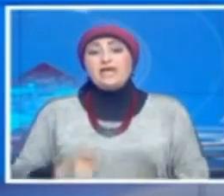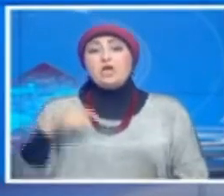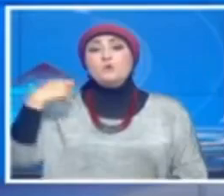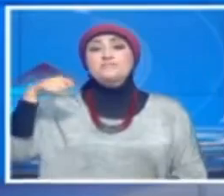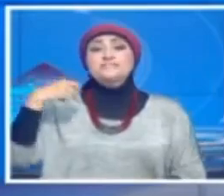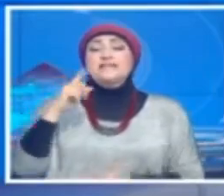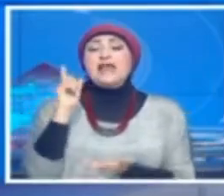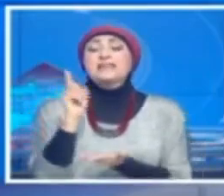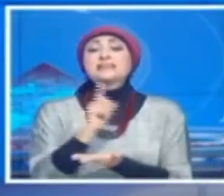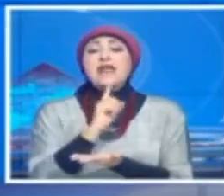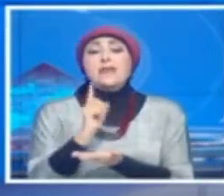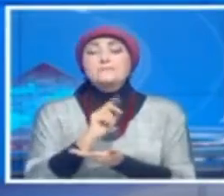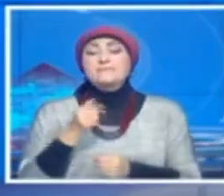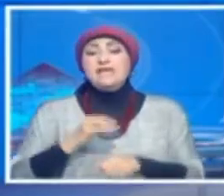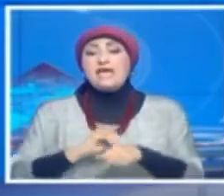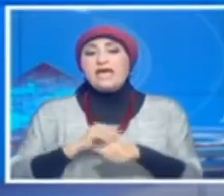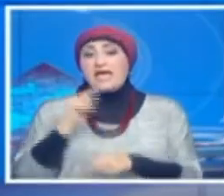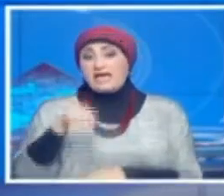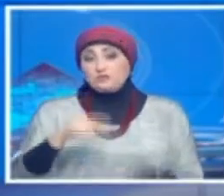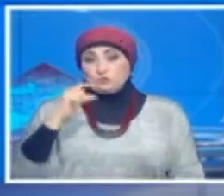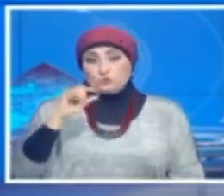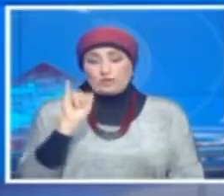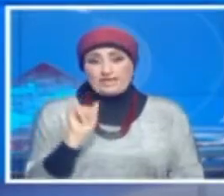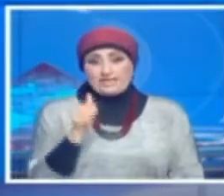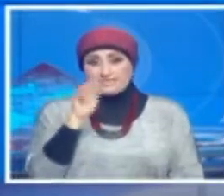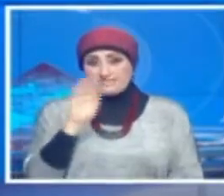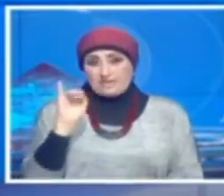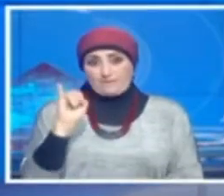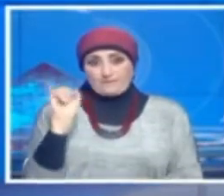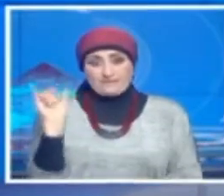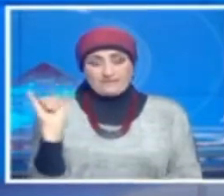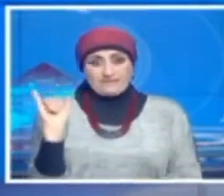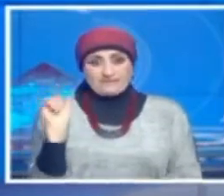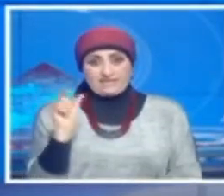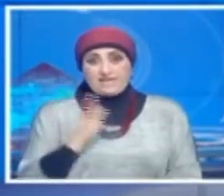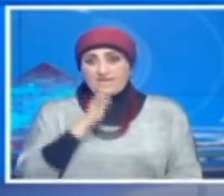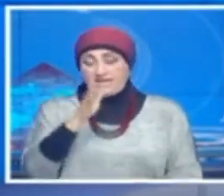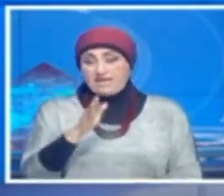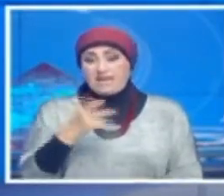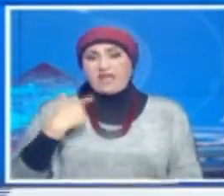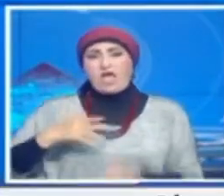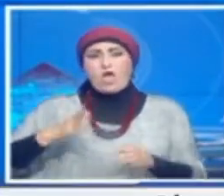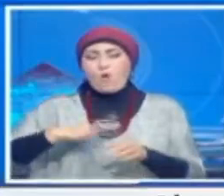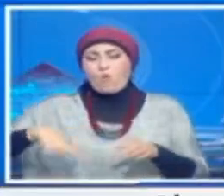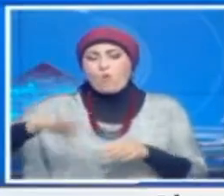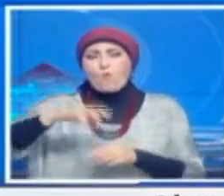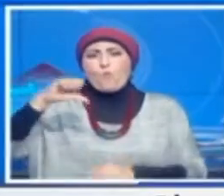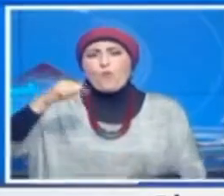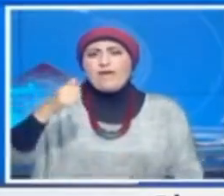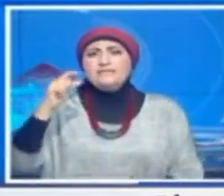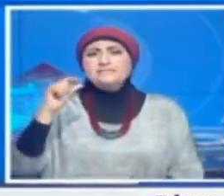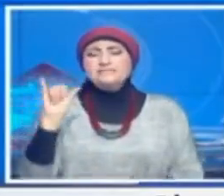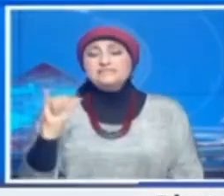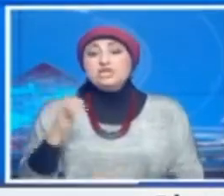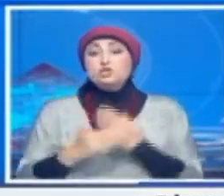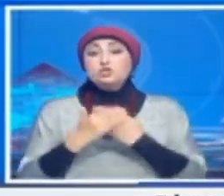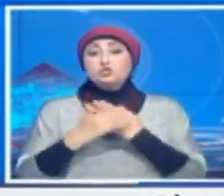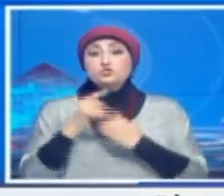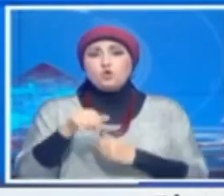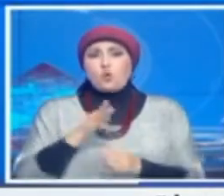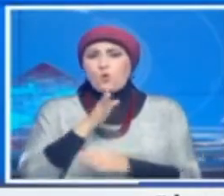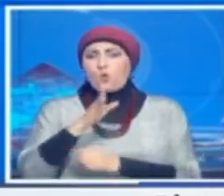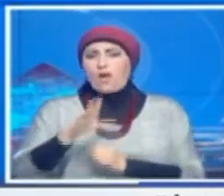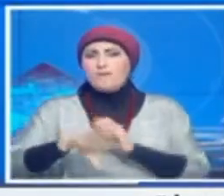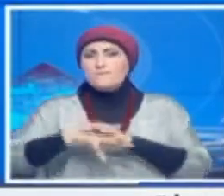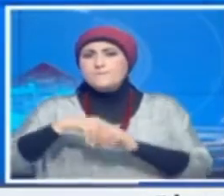أجرت وزيرة البيئة الدكتورة ياسمين فؤاد زيارة لمحافظة الوادي الجديد لافتتاح وتفقد عدد من